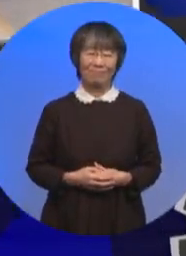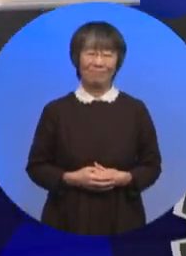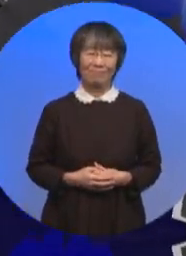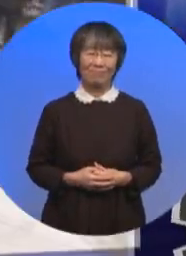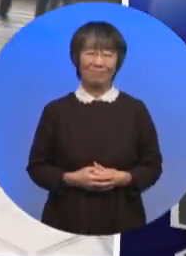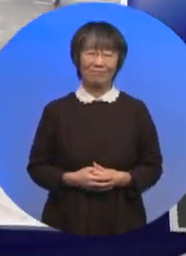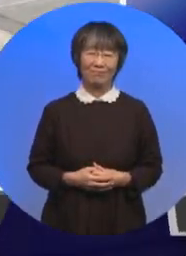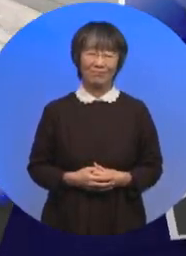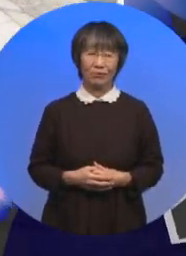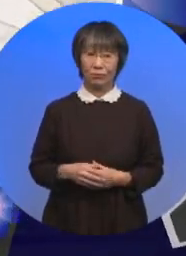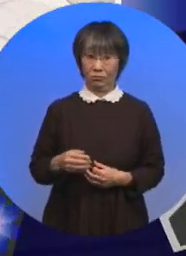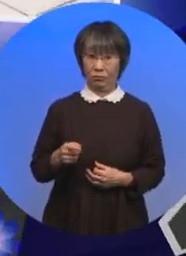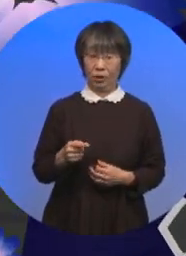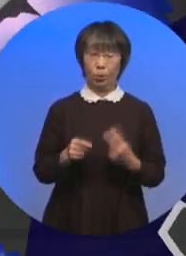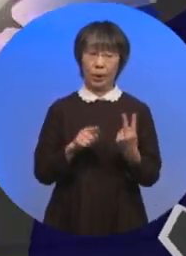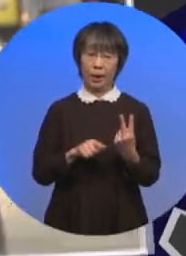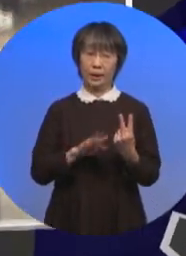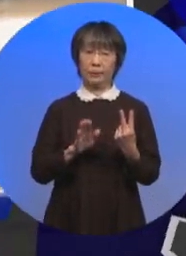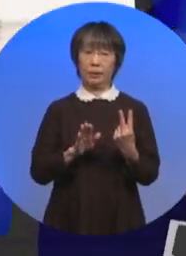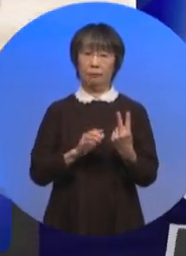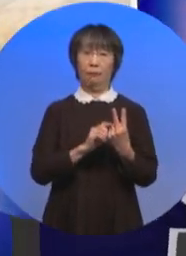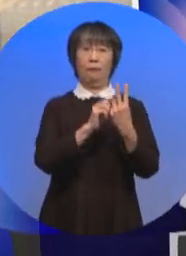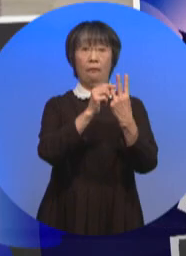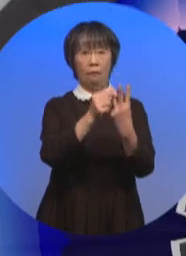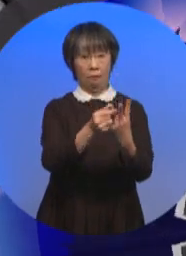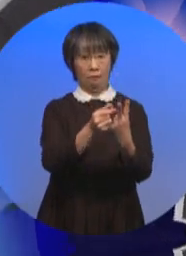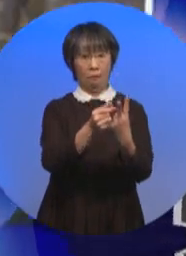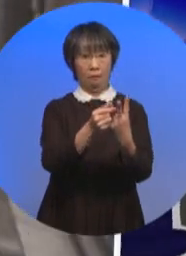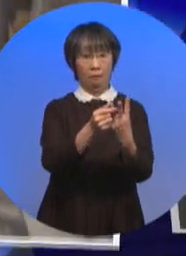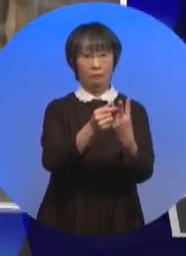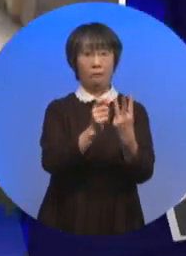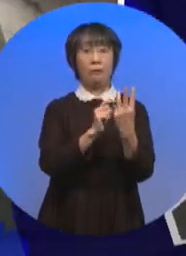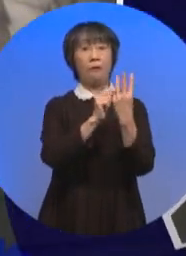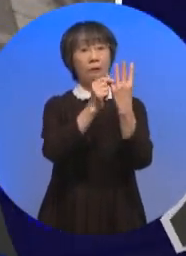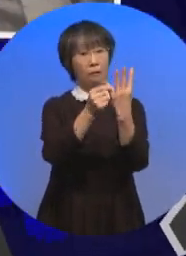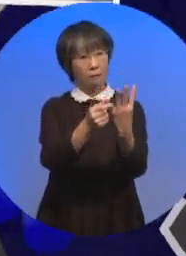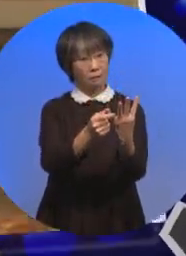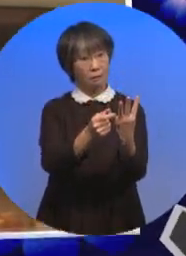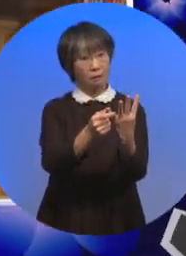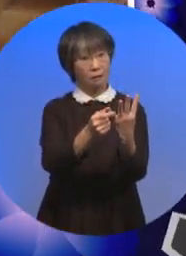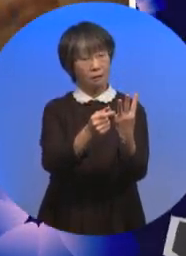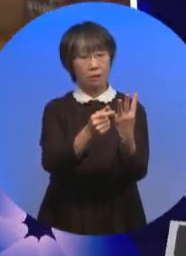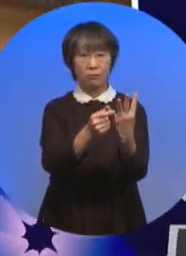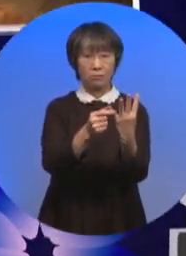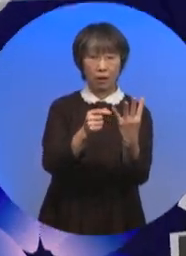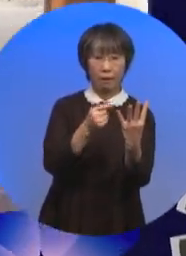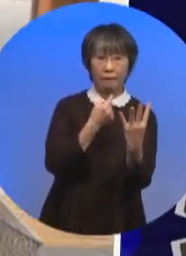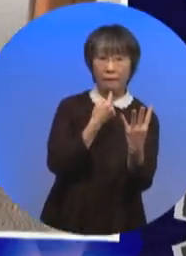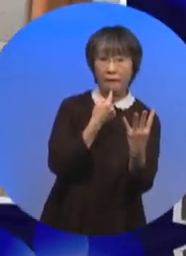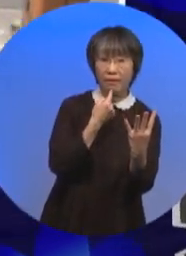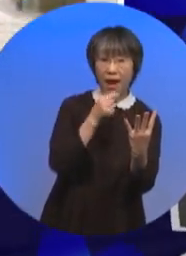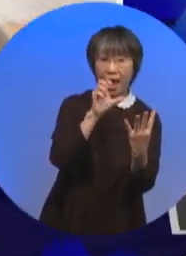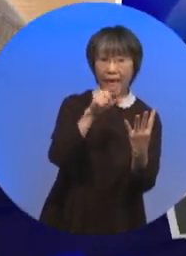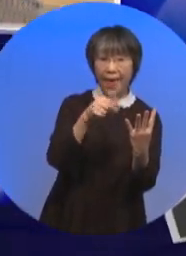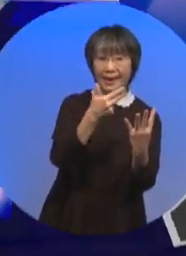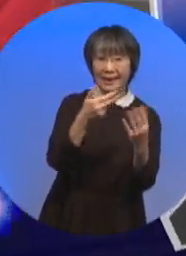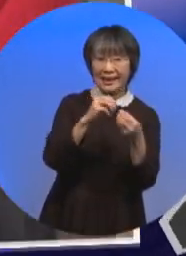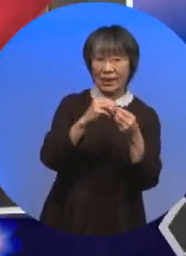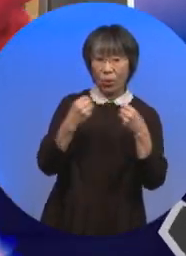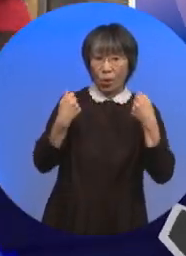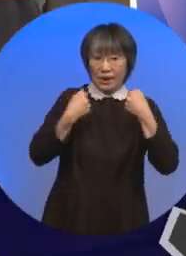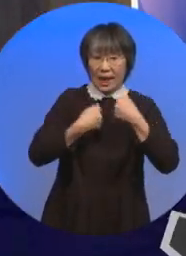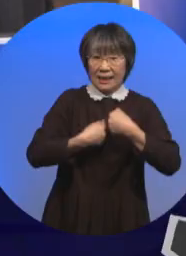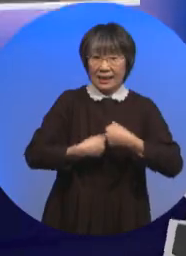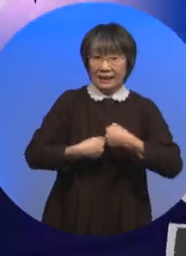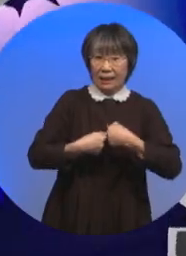で始まった街ブラもいつの間にやら4人になるわ。エンジ色のジャージに身を包んだ親父、もとい妖精も出るわで、田